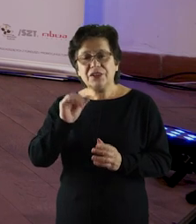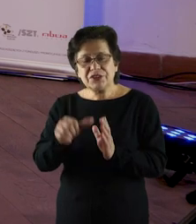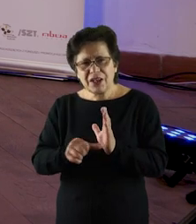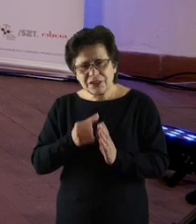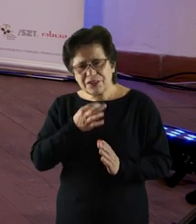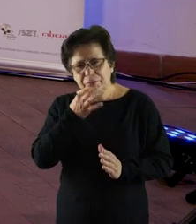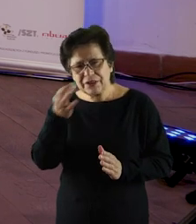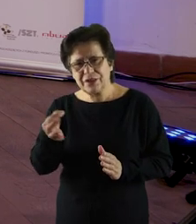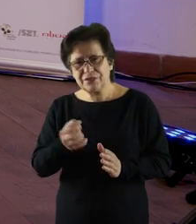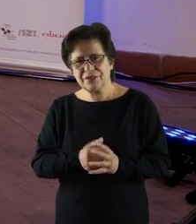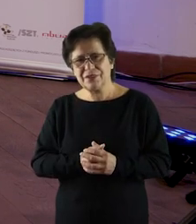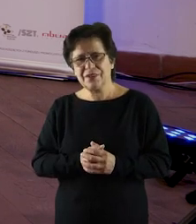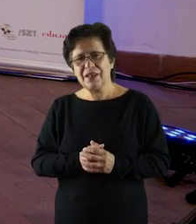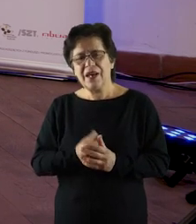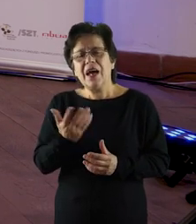zapytasz, kochanie, głośno.